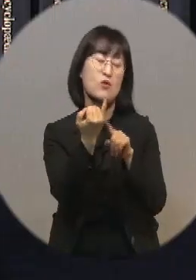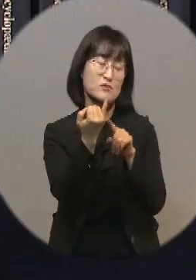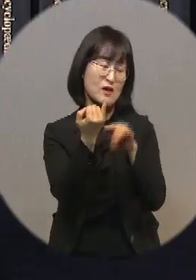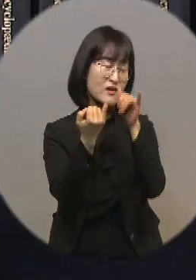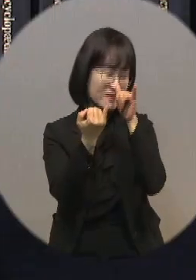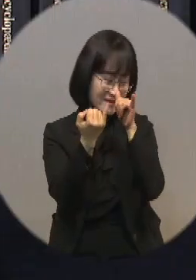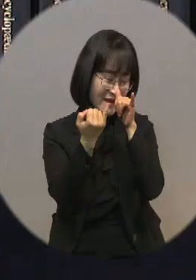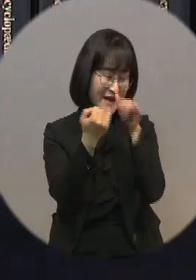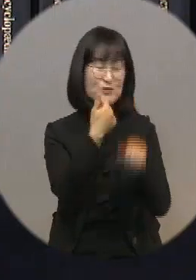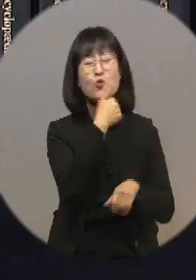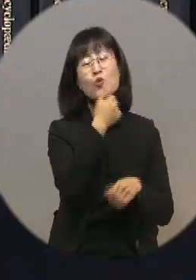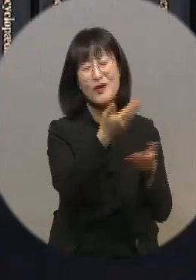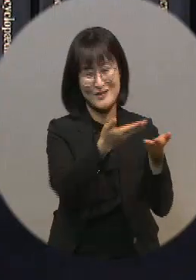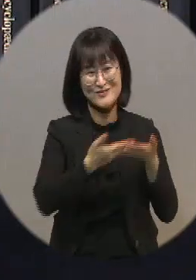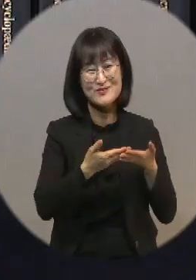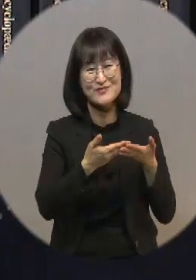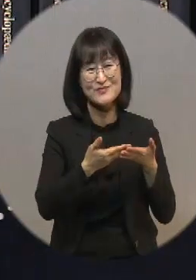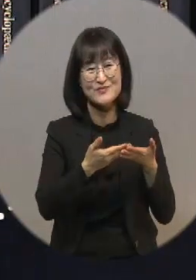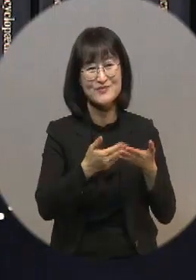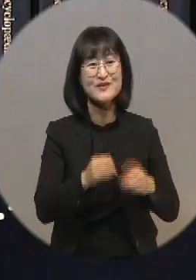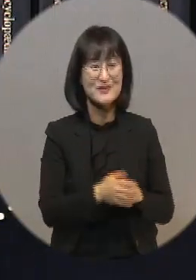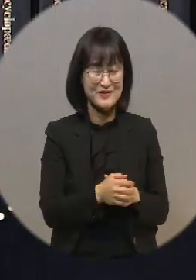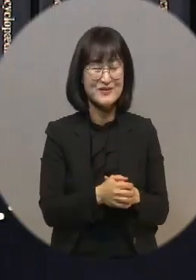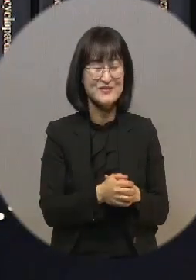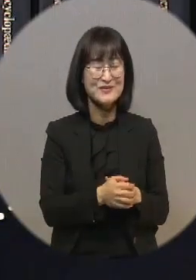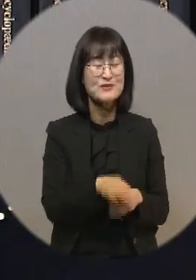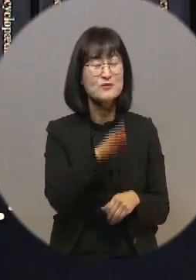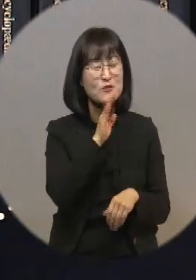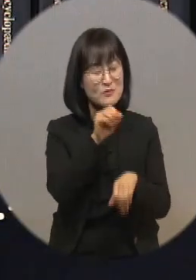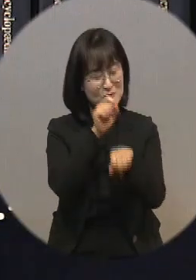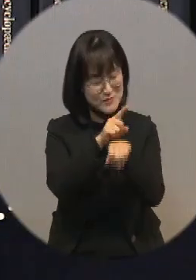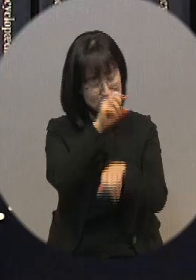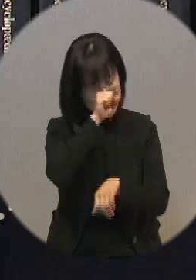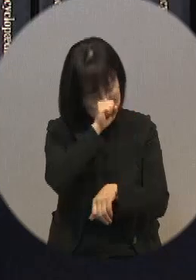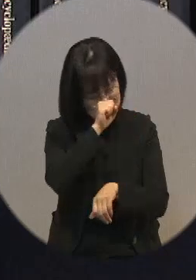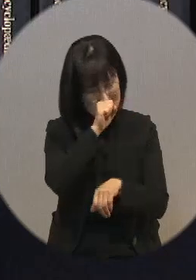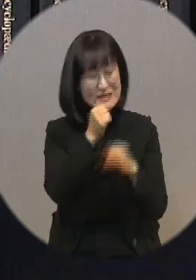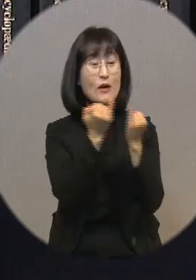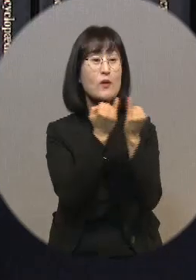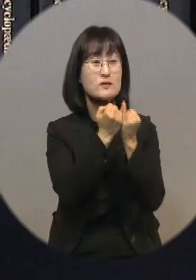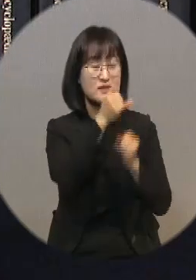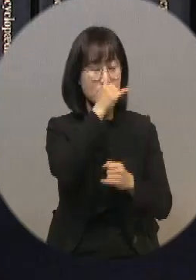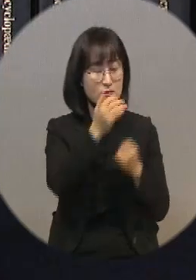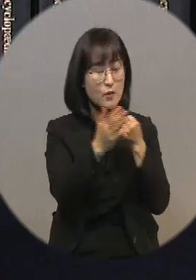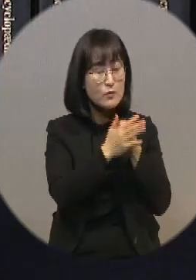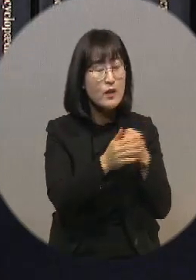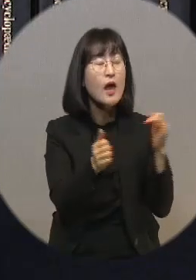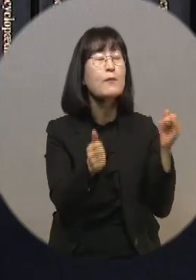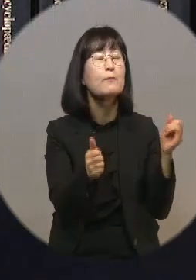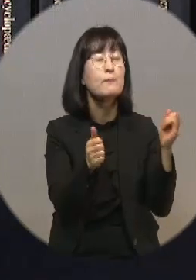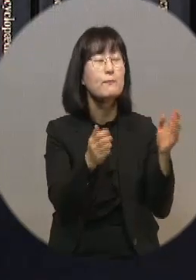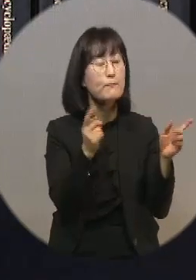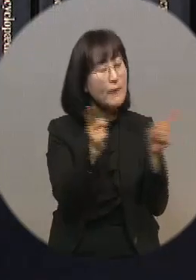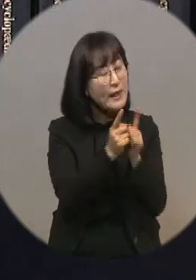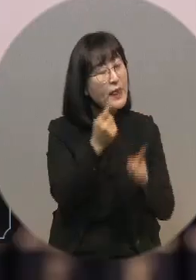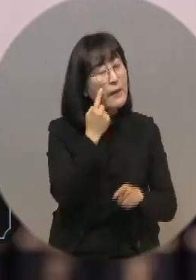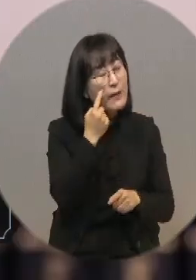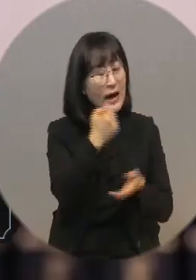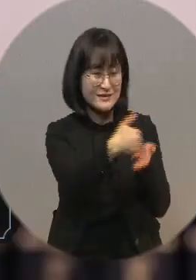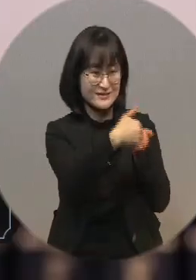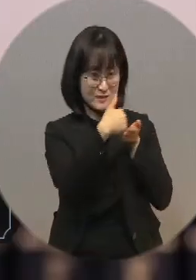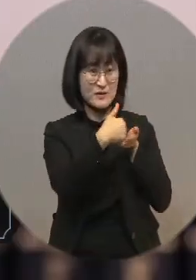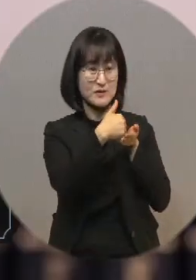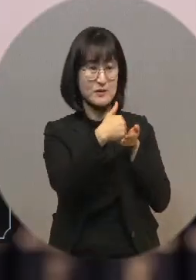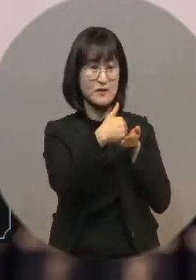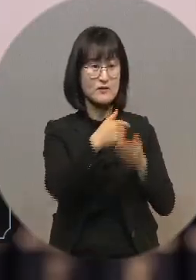만나봐라. 같은 여자가 있다. 네, 꽉 찬 여자가 있다. 그래가지고 한번 만나봐라 했는데 제가 그 당시 이제 좀 하루